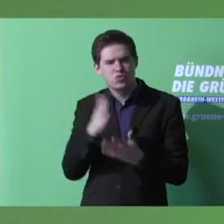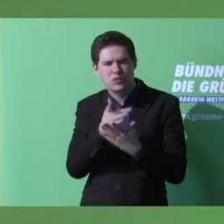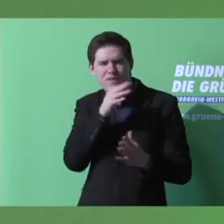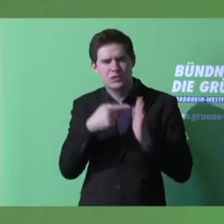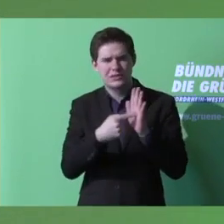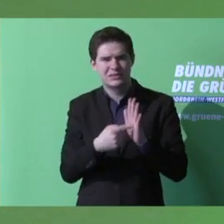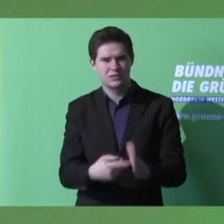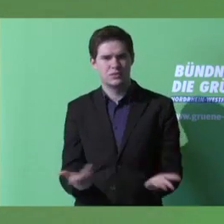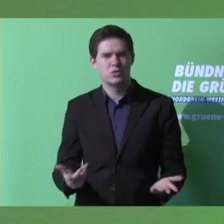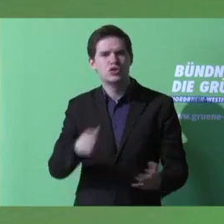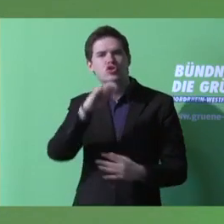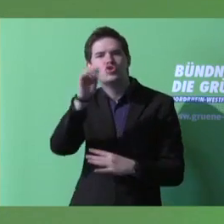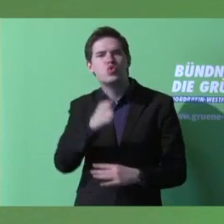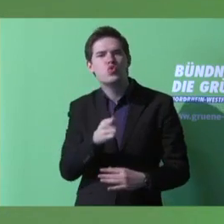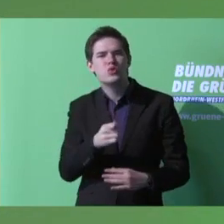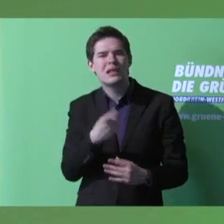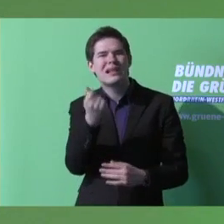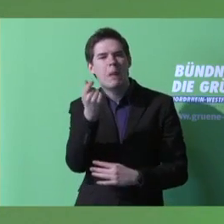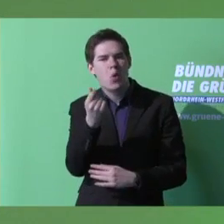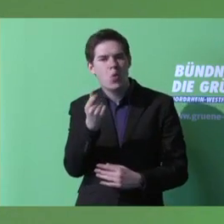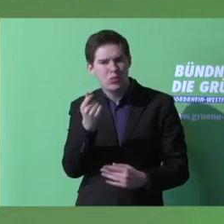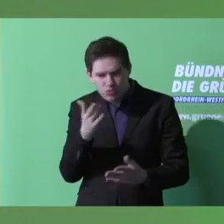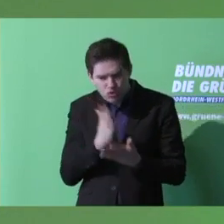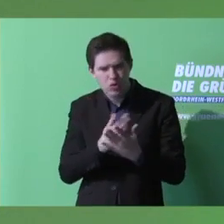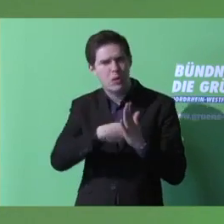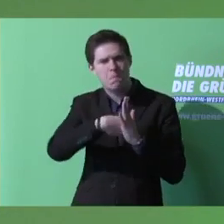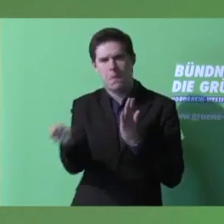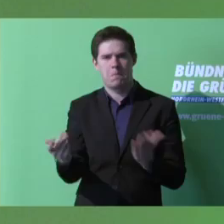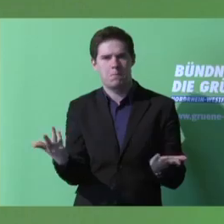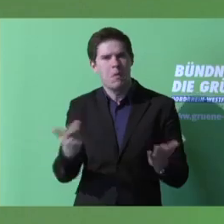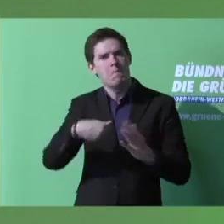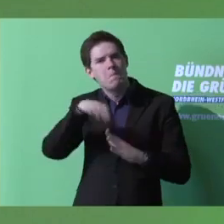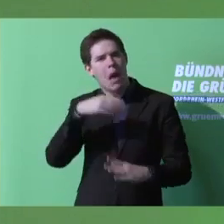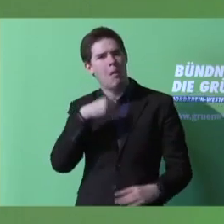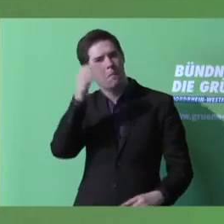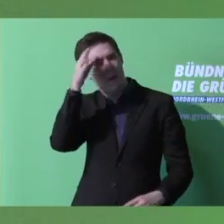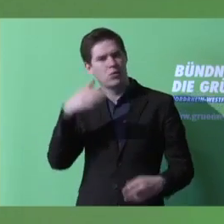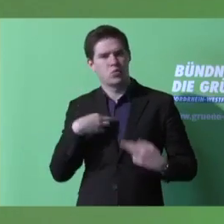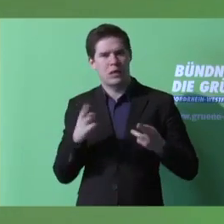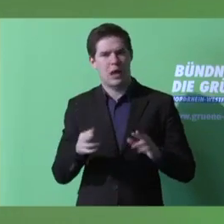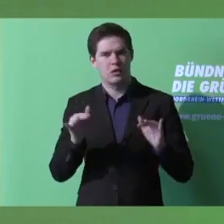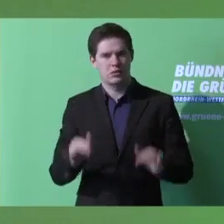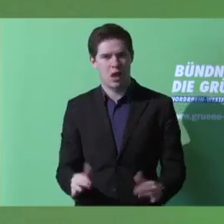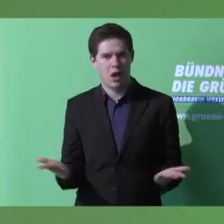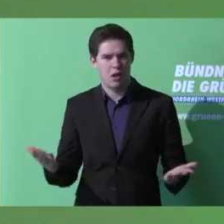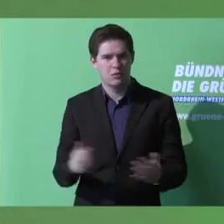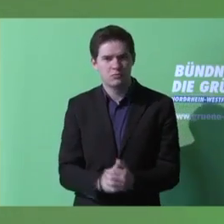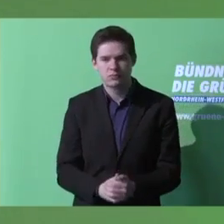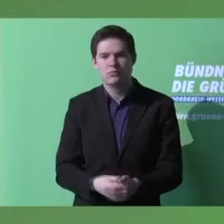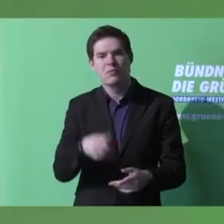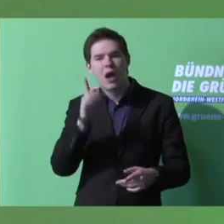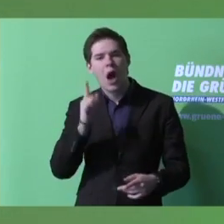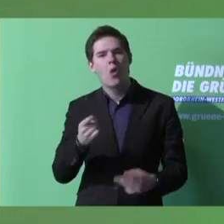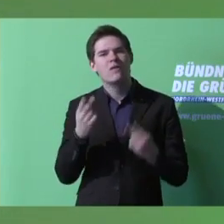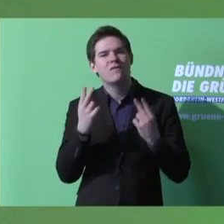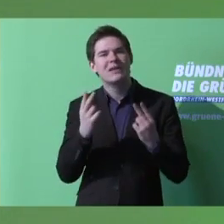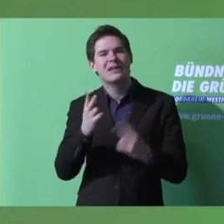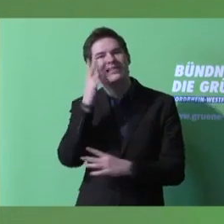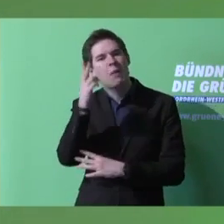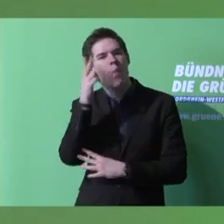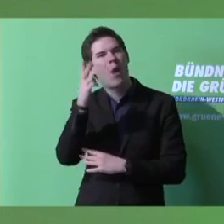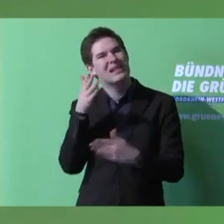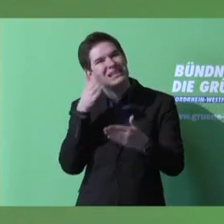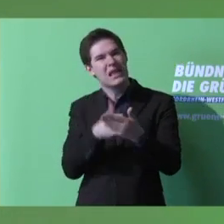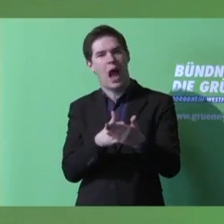der Studiengebühren für mehr Bildungsgerechtigkeit. Die Demokratieoffensive mit Stärkung der direkten Demokratie